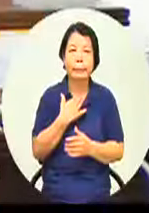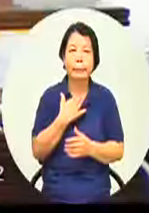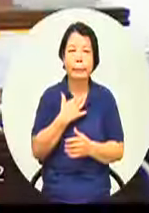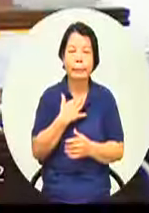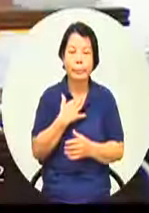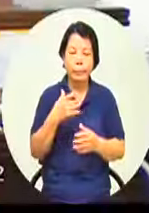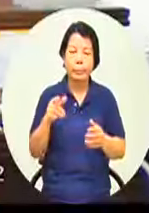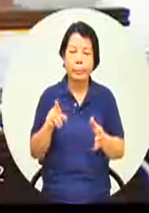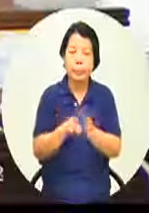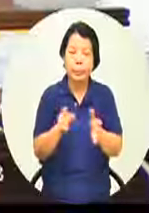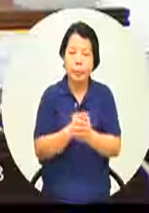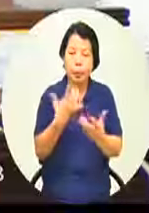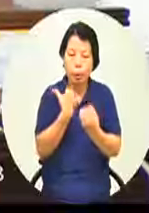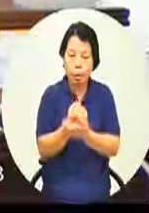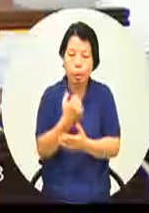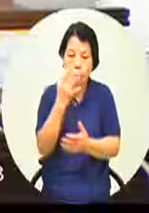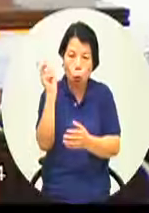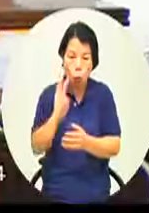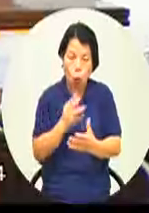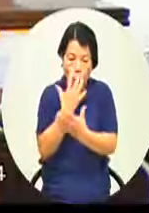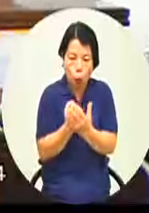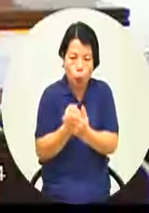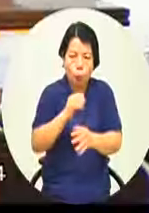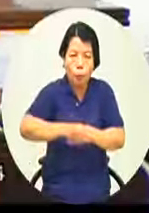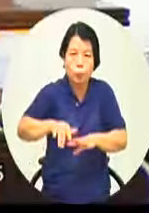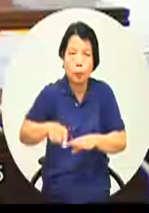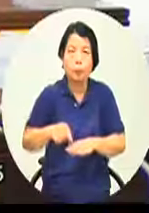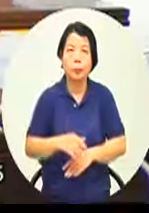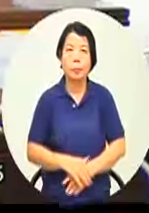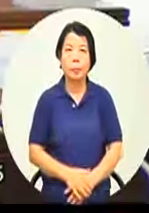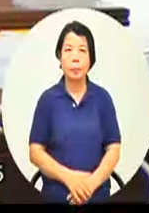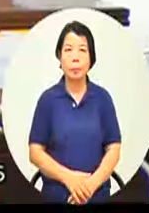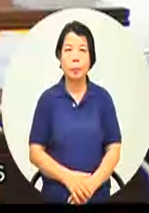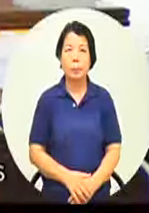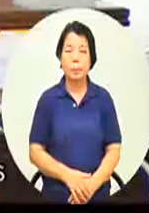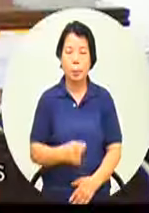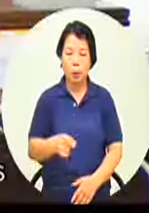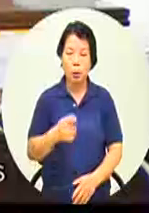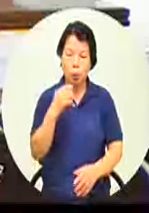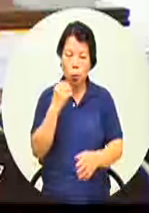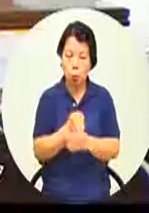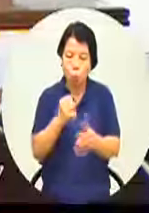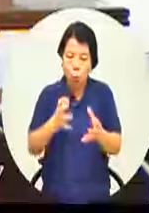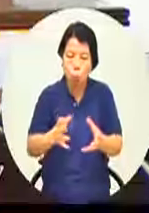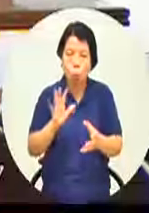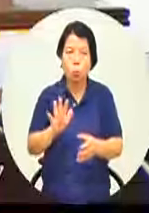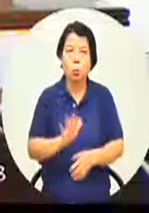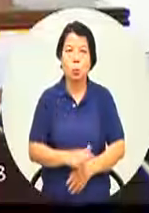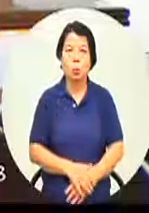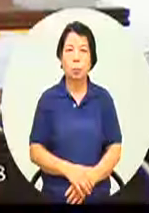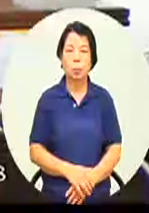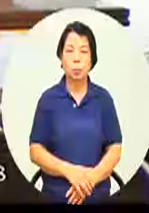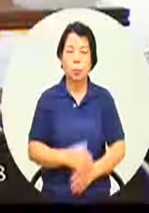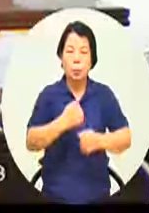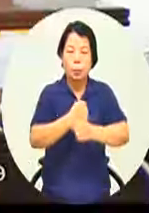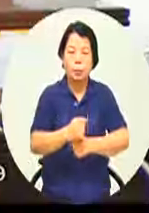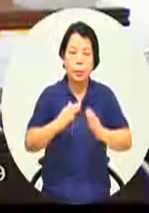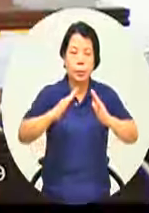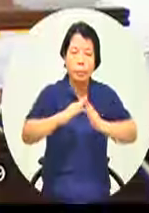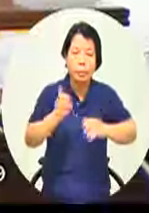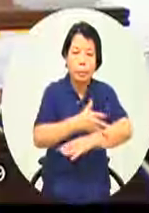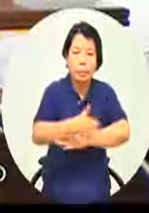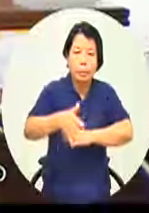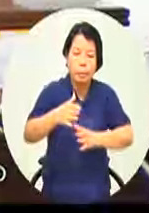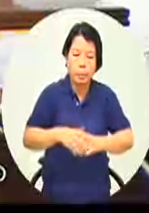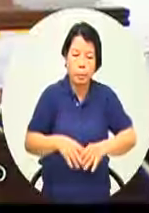蓄水。好，那这个大概就是有试做过，马家乡这个水圳沟里